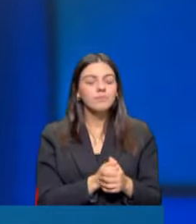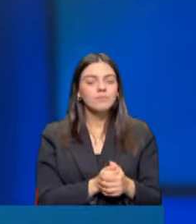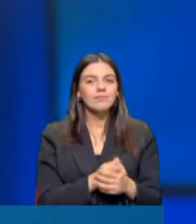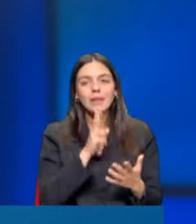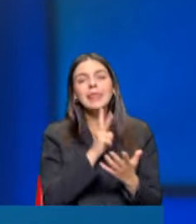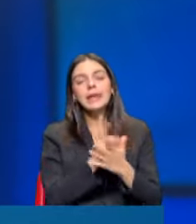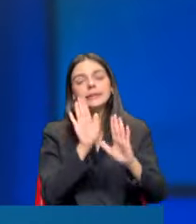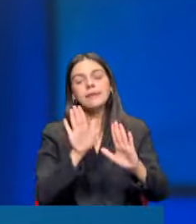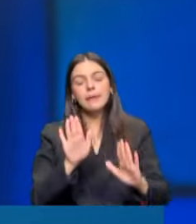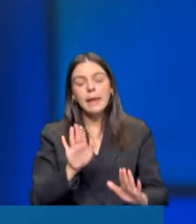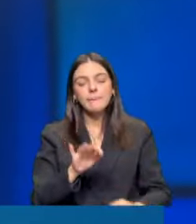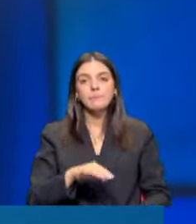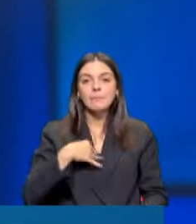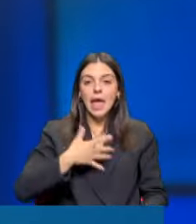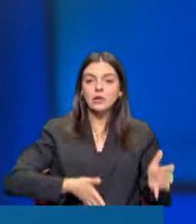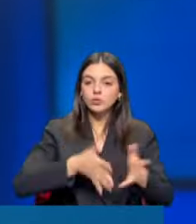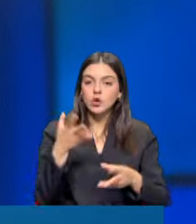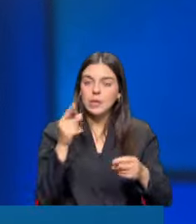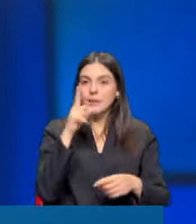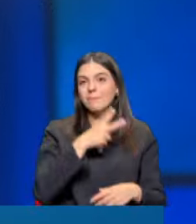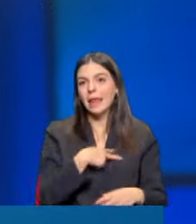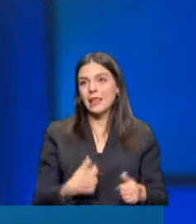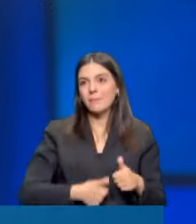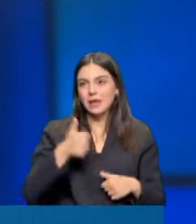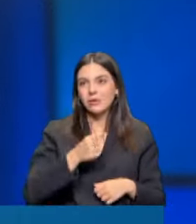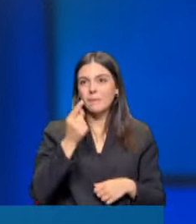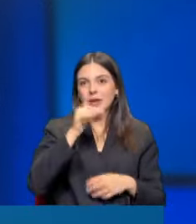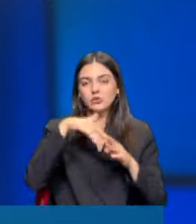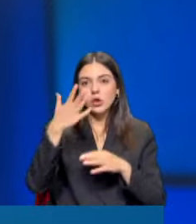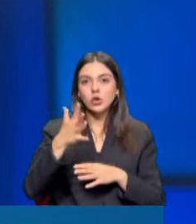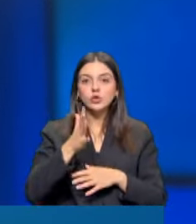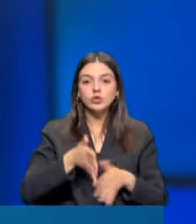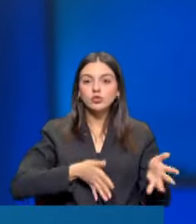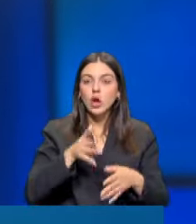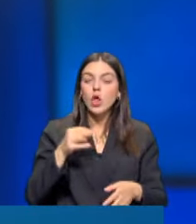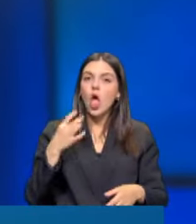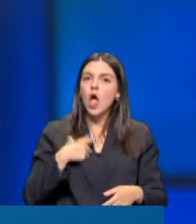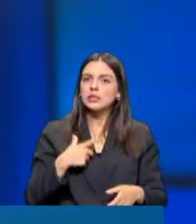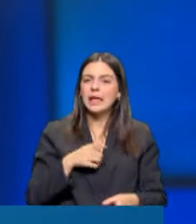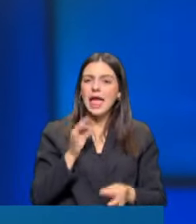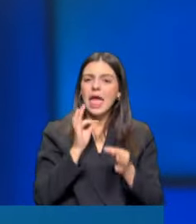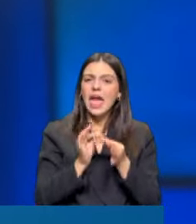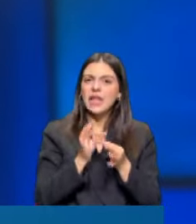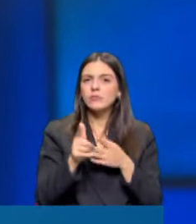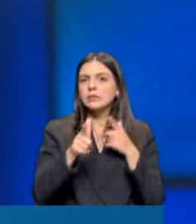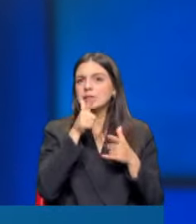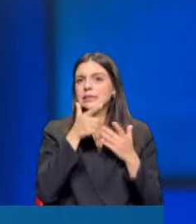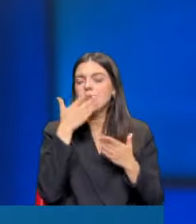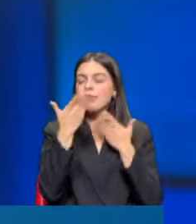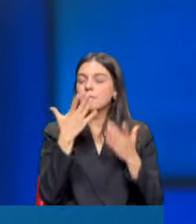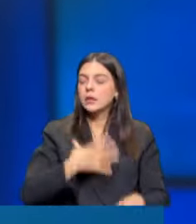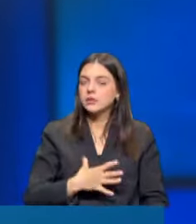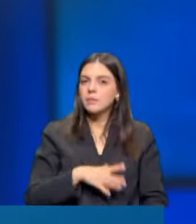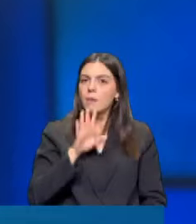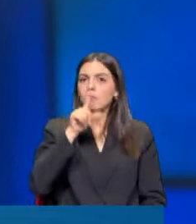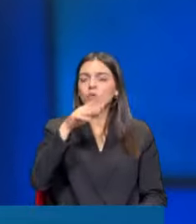Kesinlikle. Ben sokakta olan bir belediye başkanıyım. Birazdan size sokağın özellikle ekonomik taraftaki sesini anlatmak çok isterim. Sevinirim. Ama